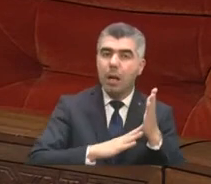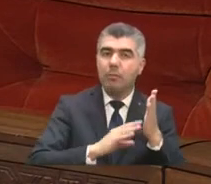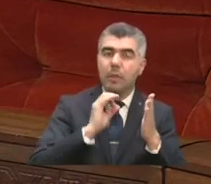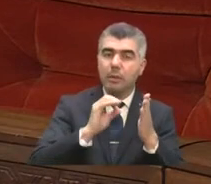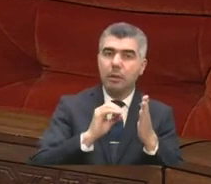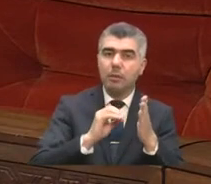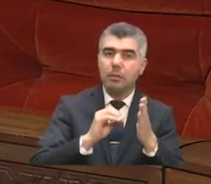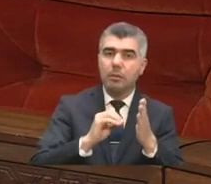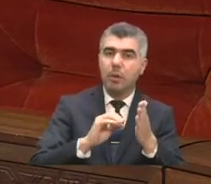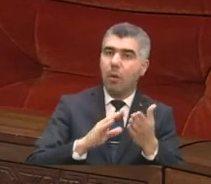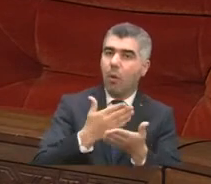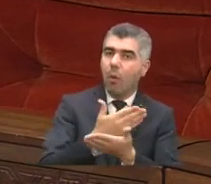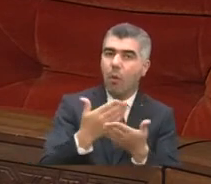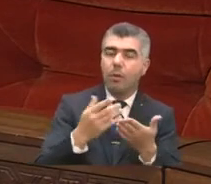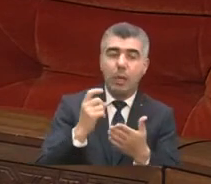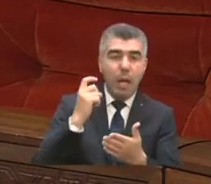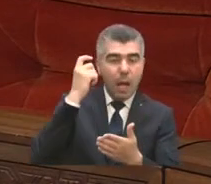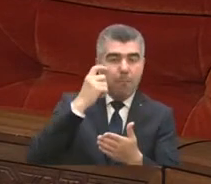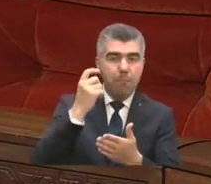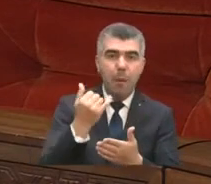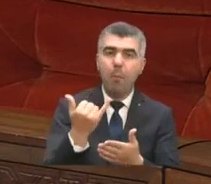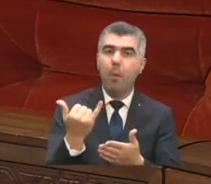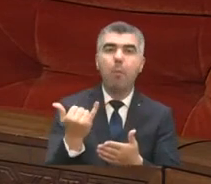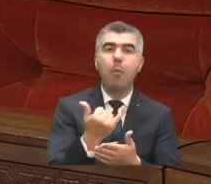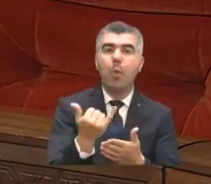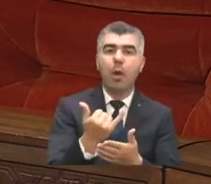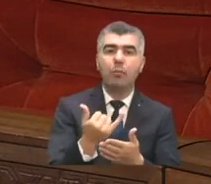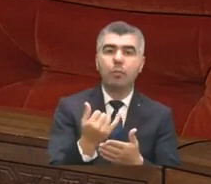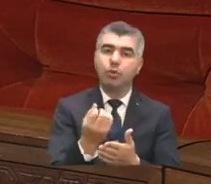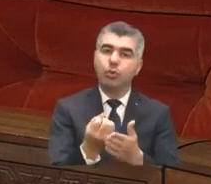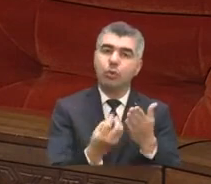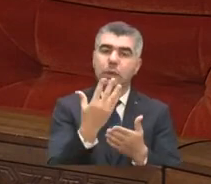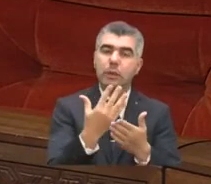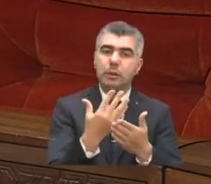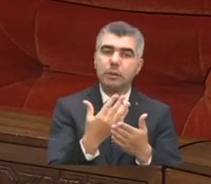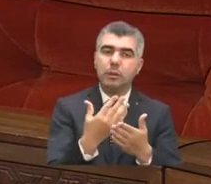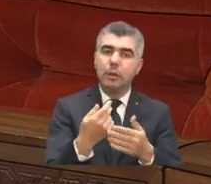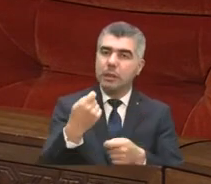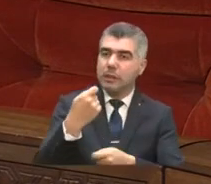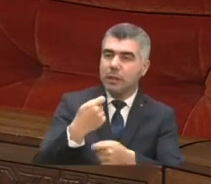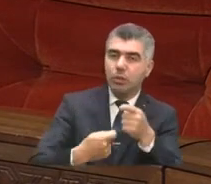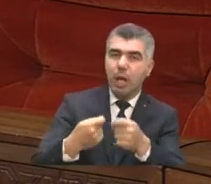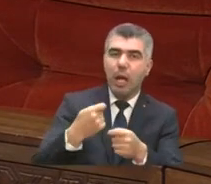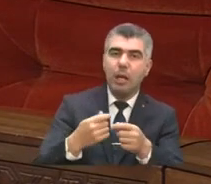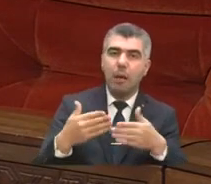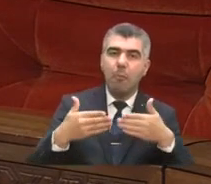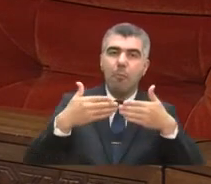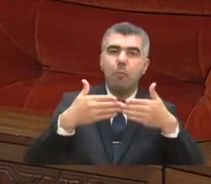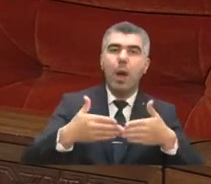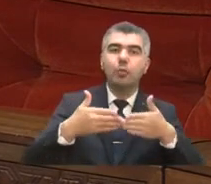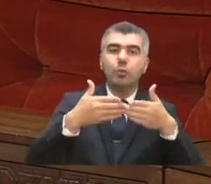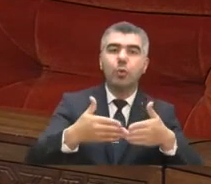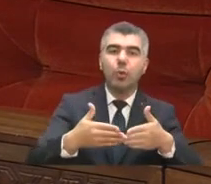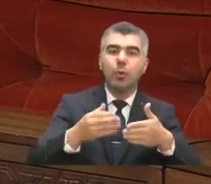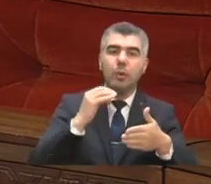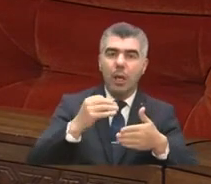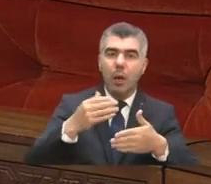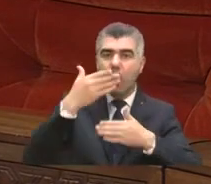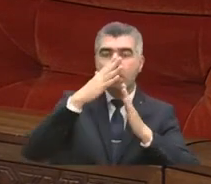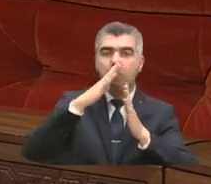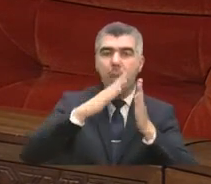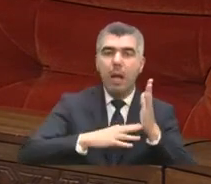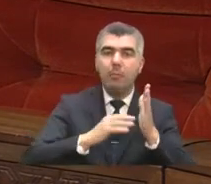وأمر نصره الله بالتفكير في تكوين أسطول بحري تجاري وطني قوي وتنافسي